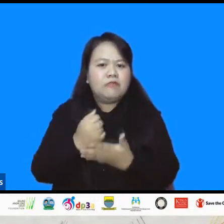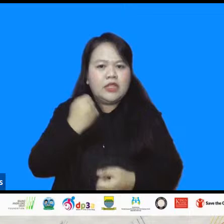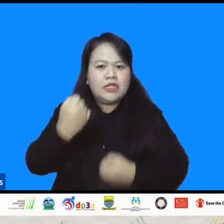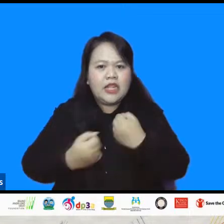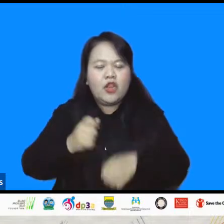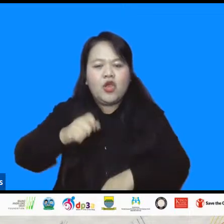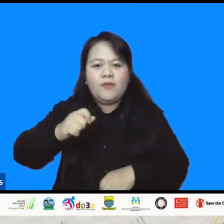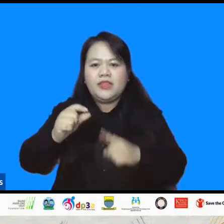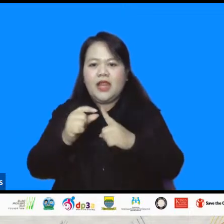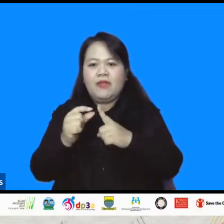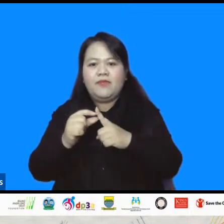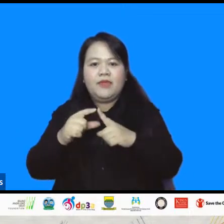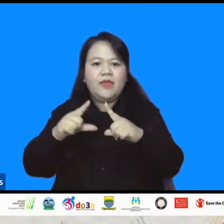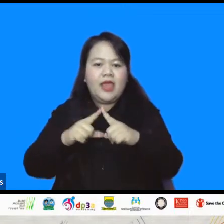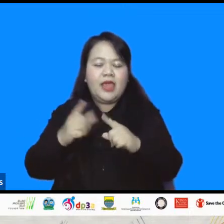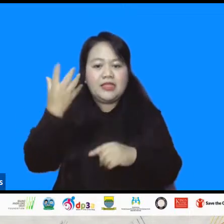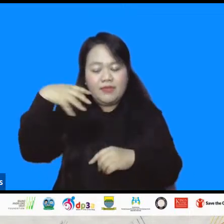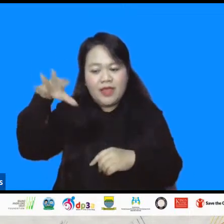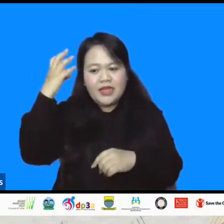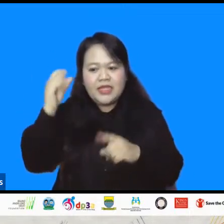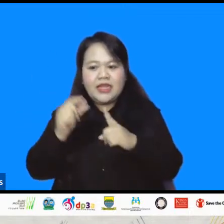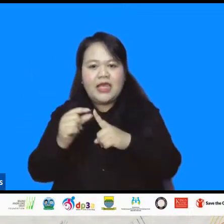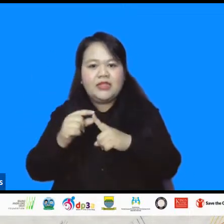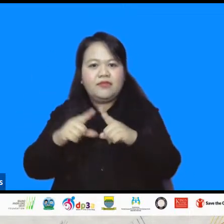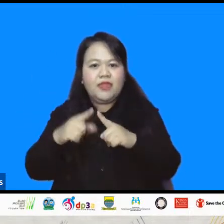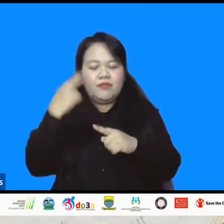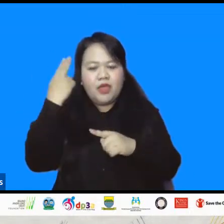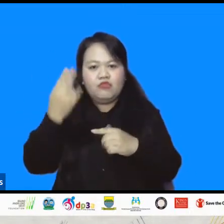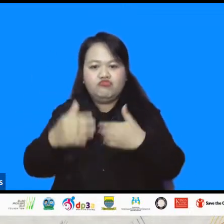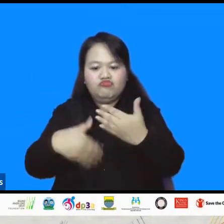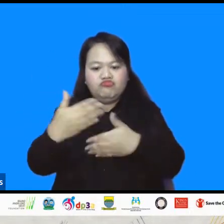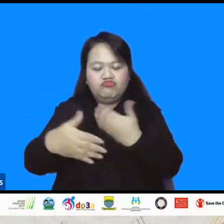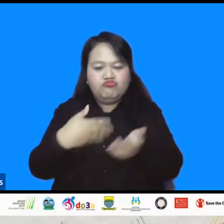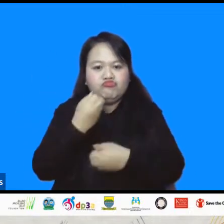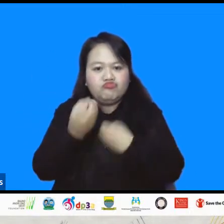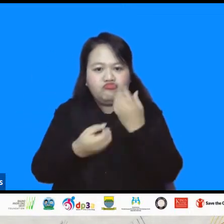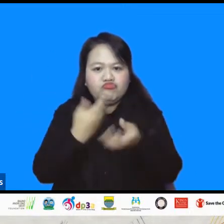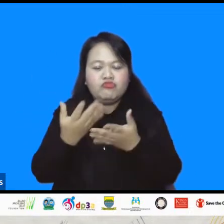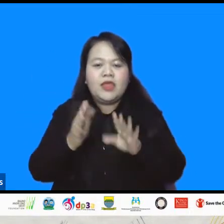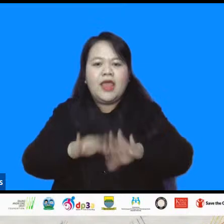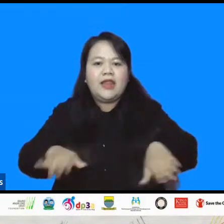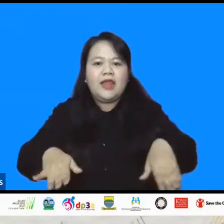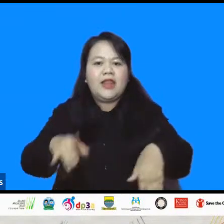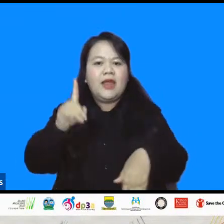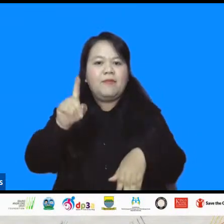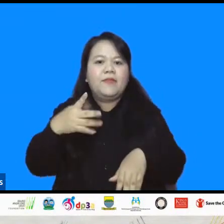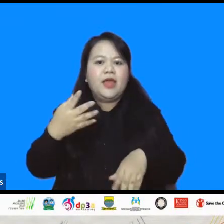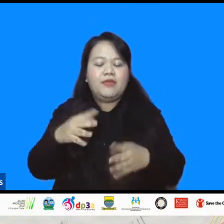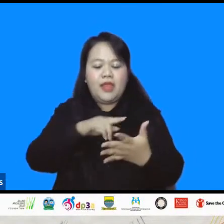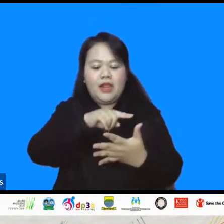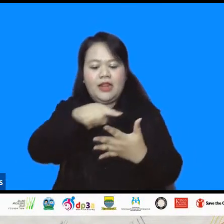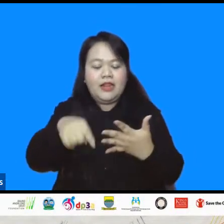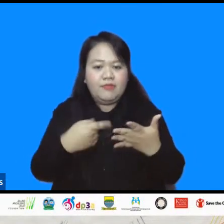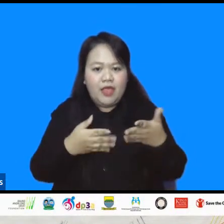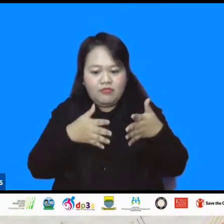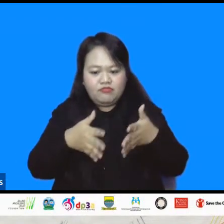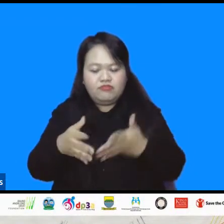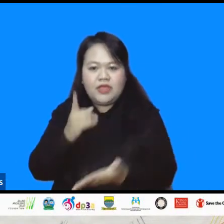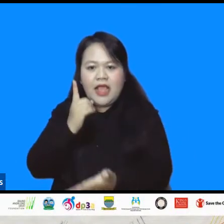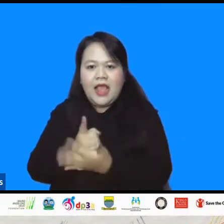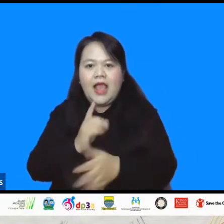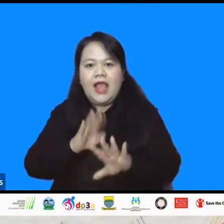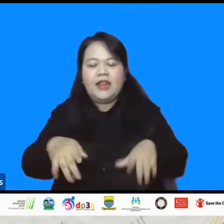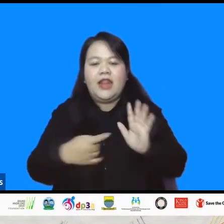Kementerian PPA dan juga Dinas PPA dalam menindaklanjuti model penyampaian suara anak mengenai 5 klaster hak anak